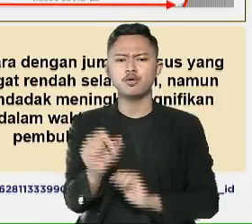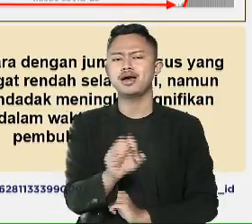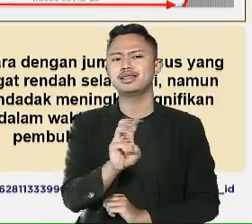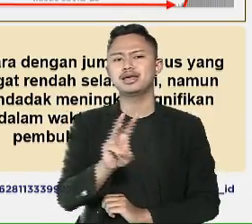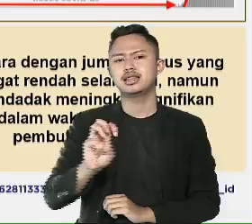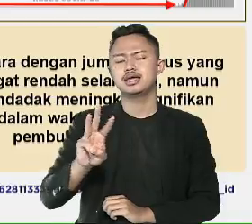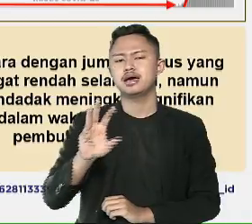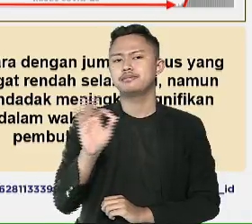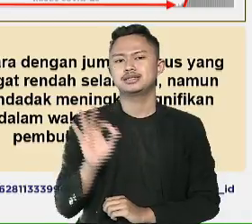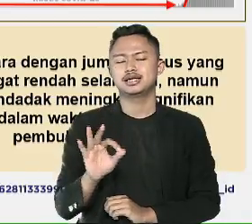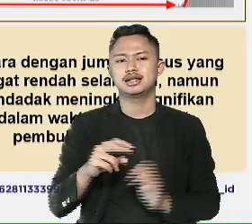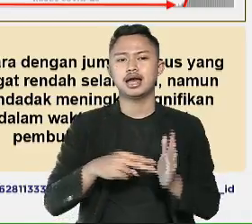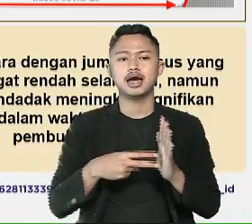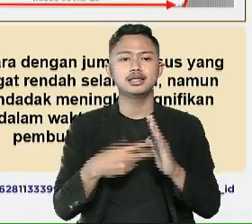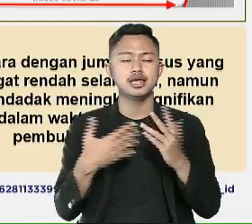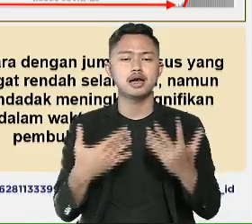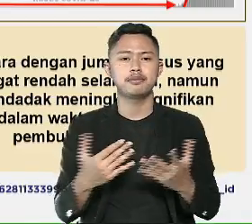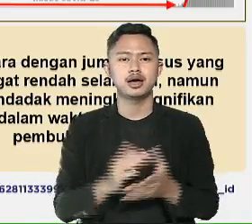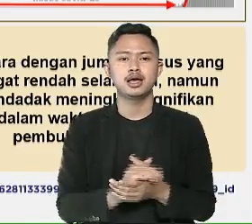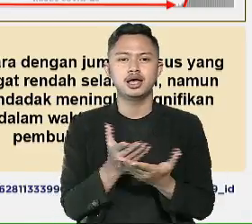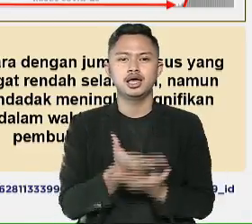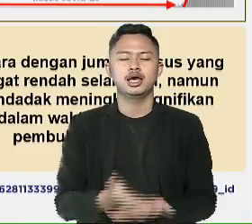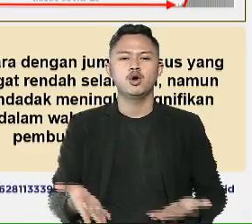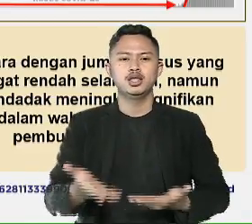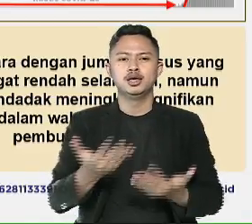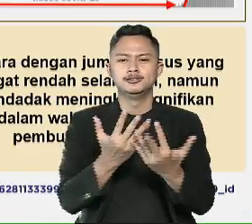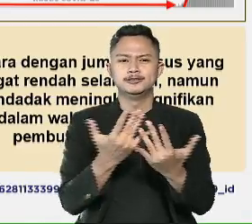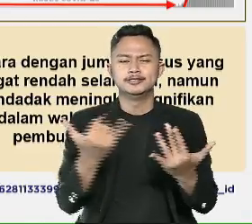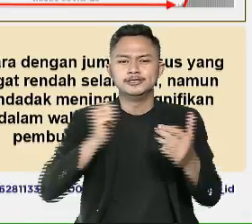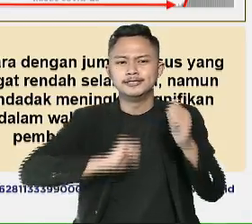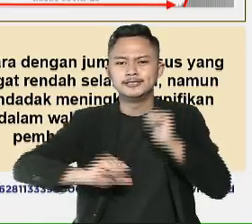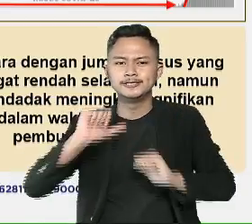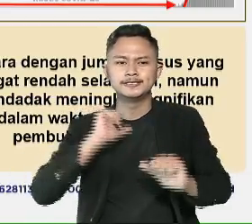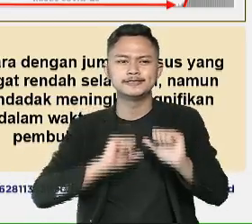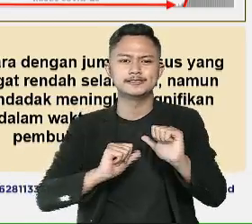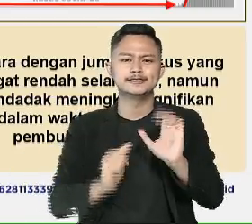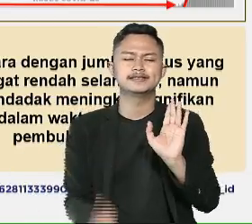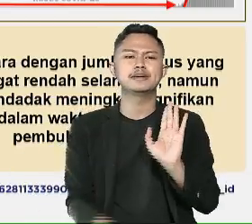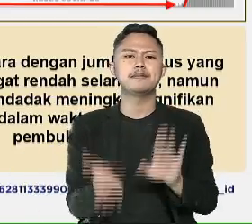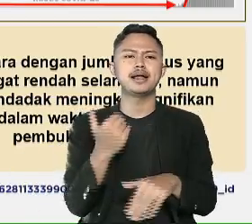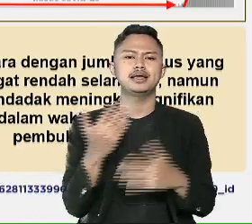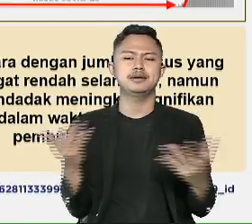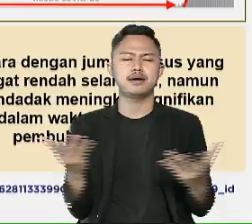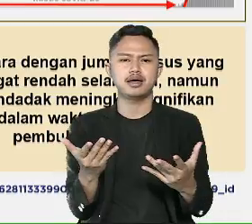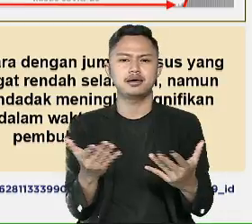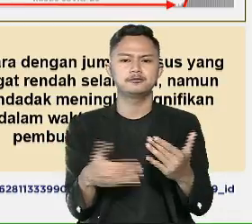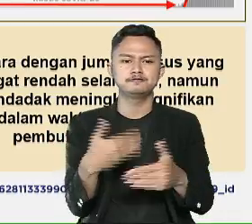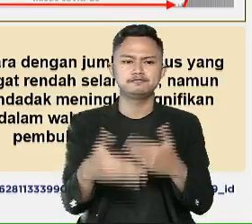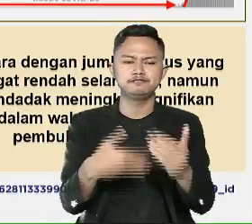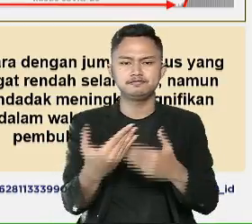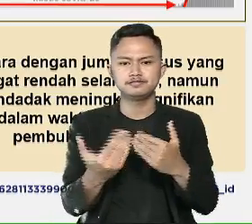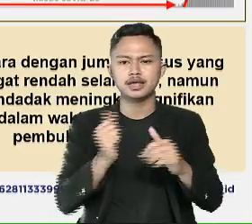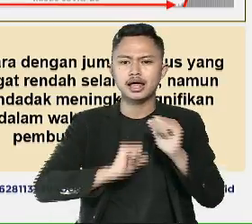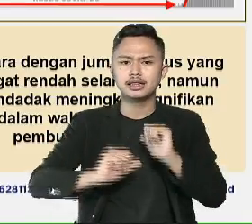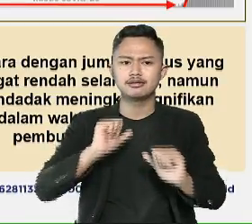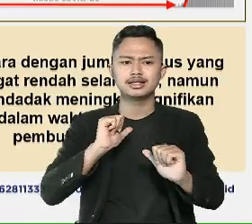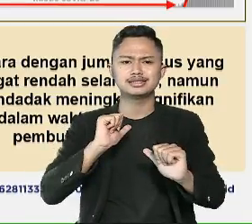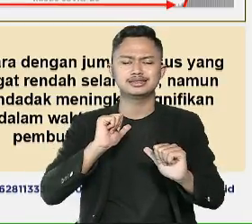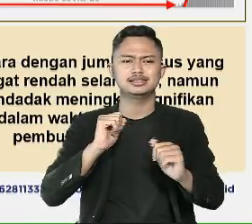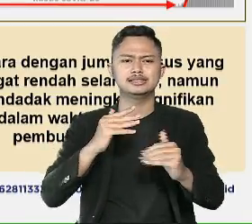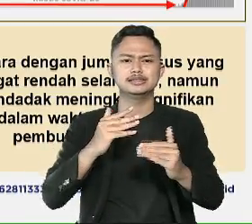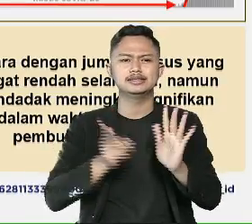96,33%. Hal ini terjadi di tengah aktivitas masyarakat yang mulai kembali berjalan, bahkan meliputi pelaksanaan kegiatan